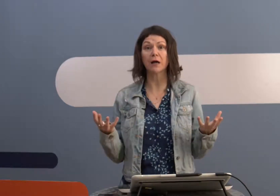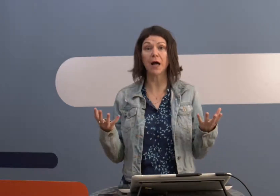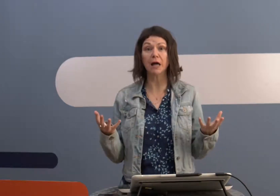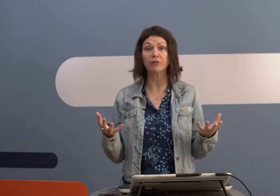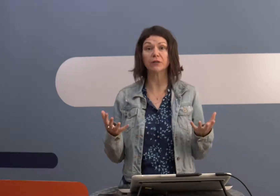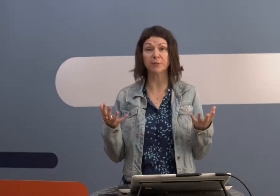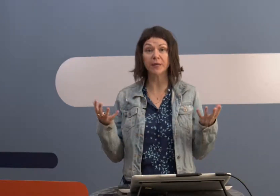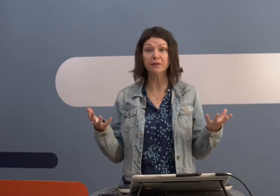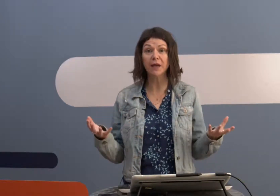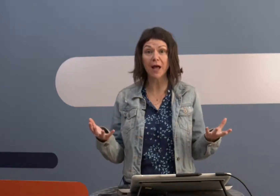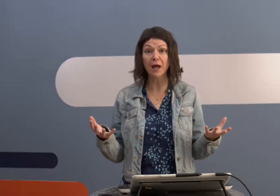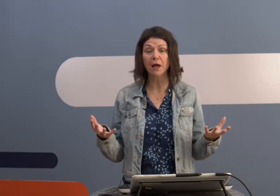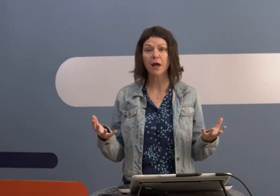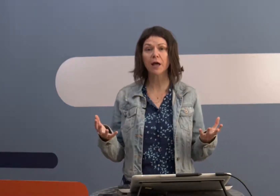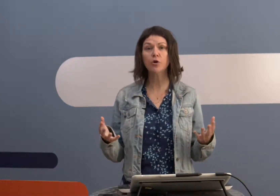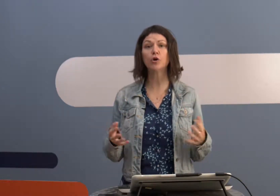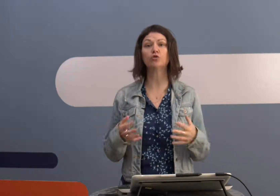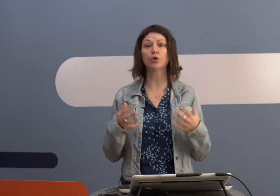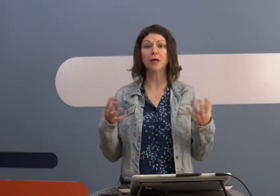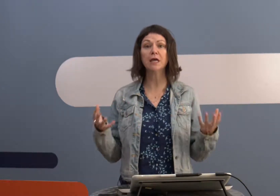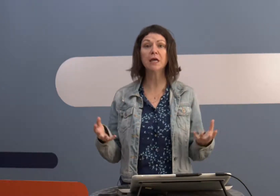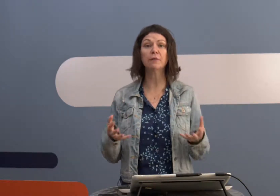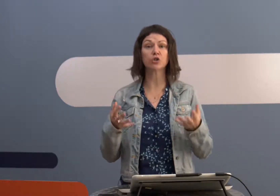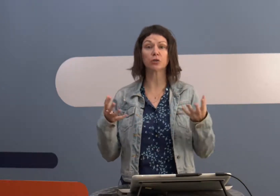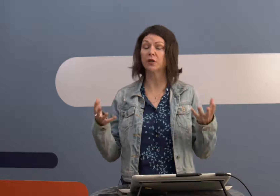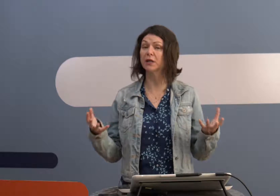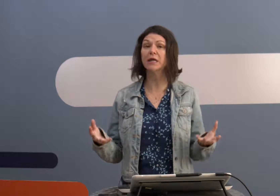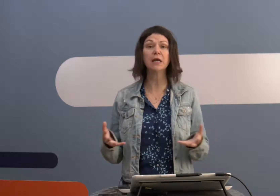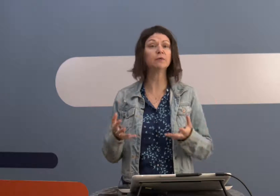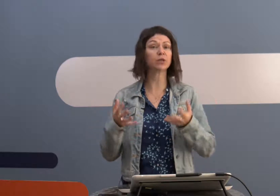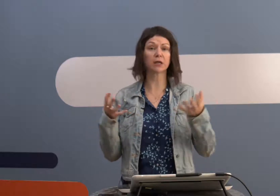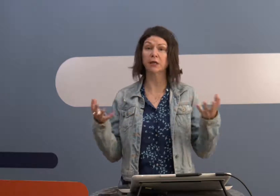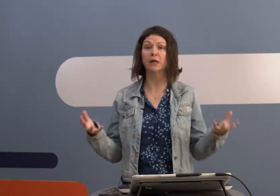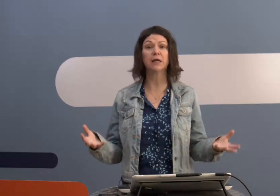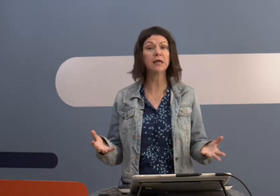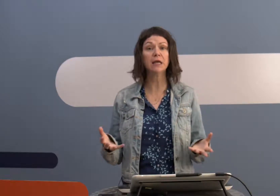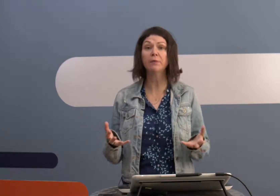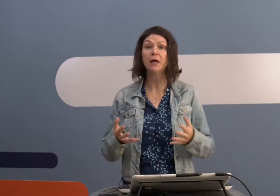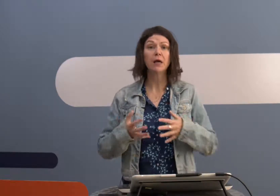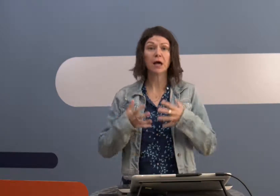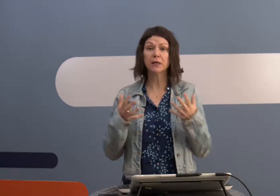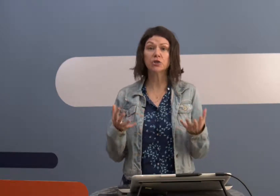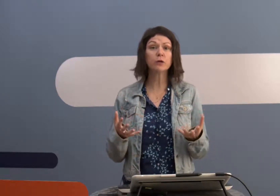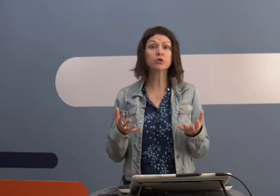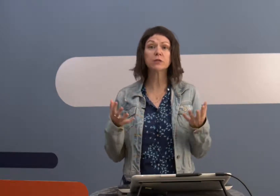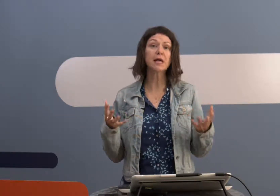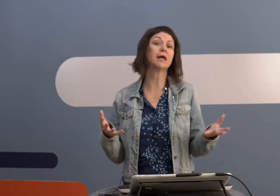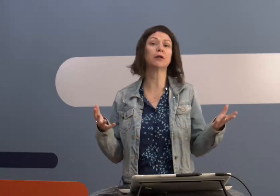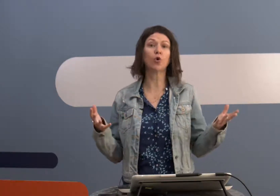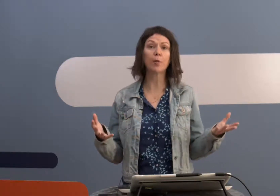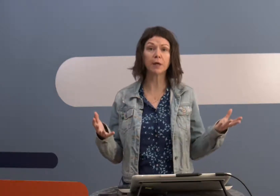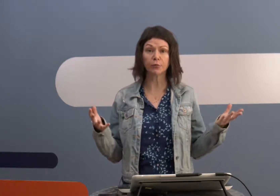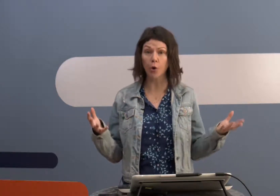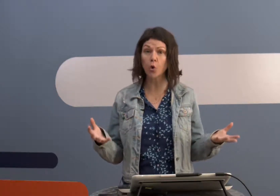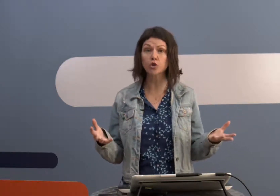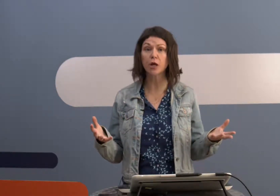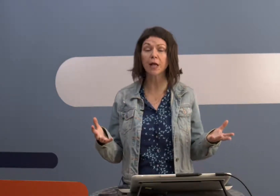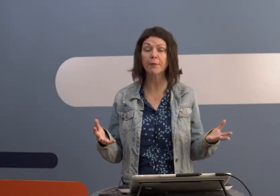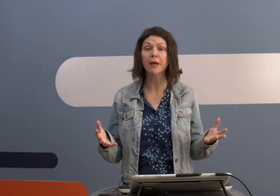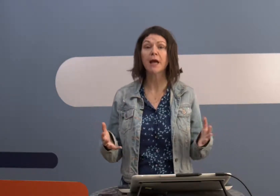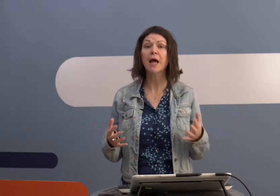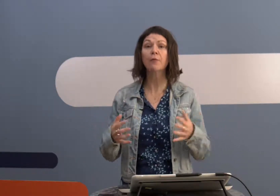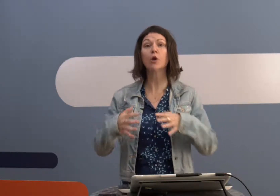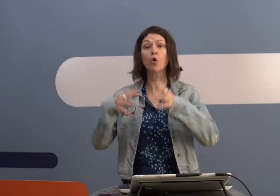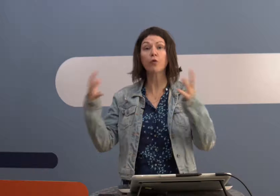לקהל הרחב את המידע, היו עיתונאים, שדרנים, תחקירנים, אנשים שזה היה תחום ההתמחות